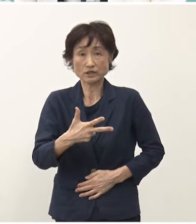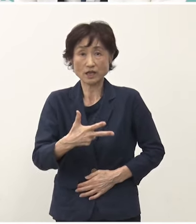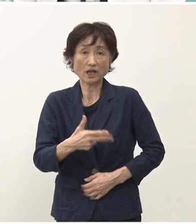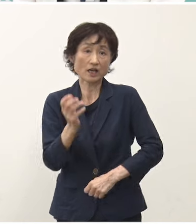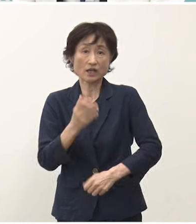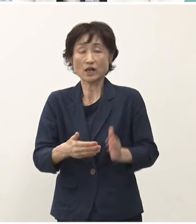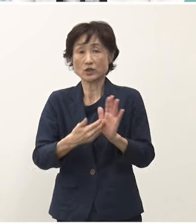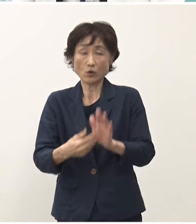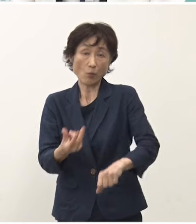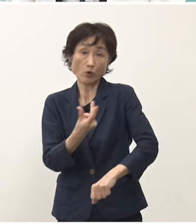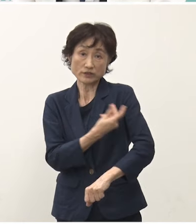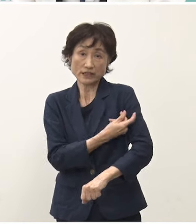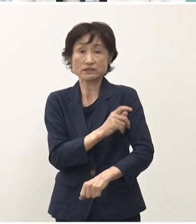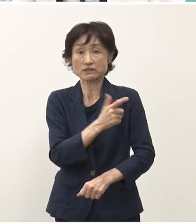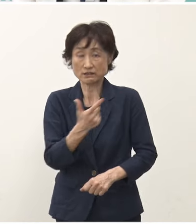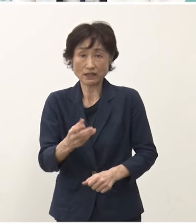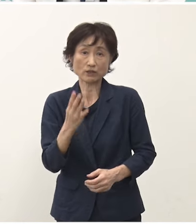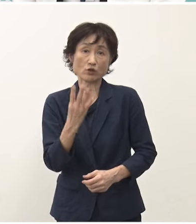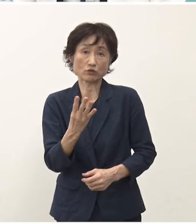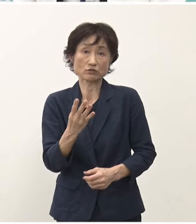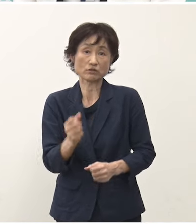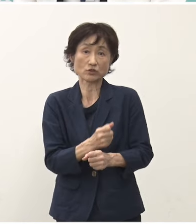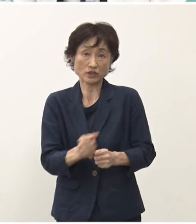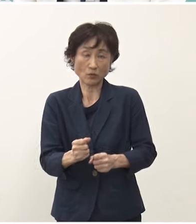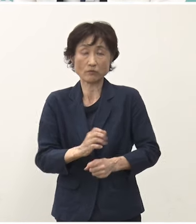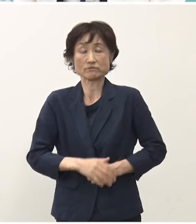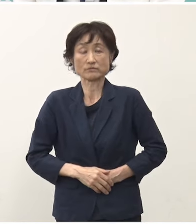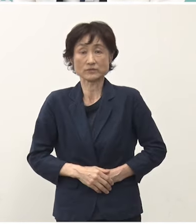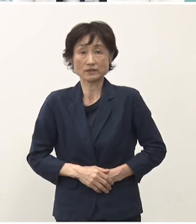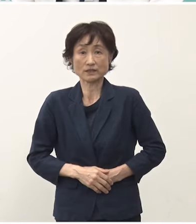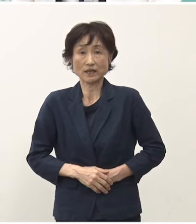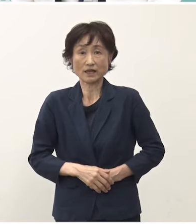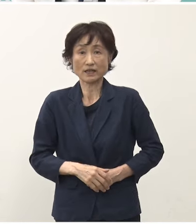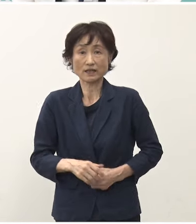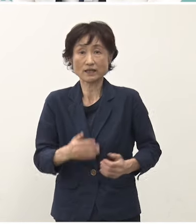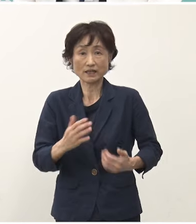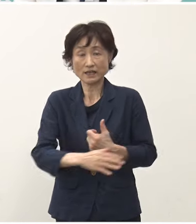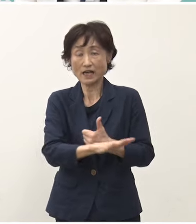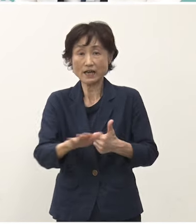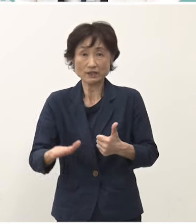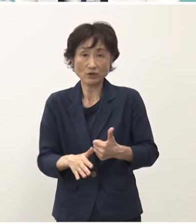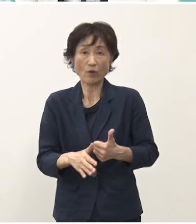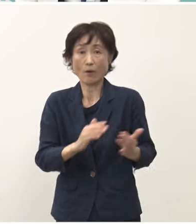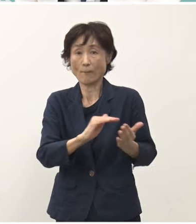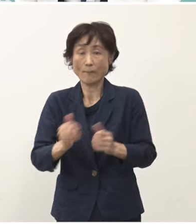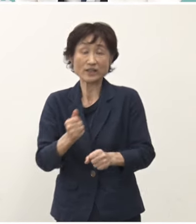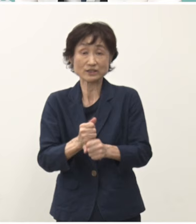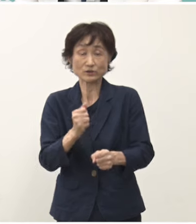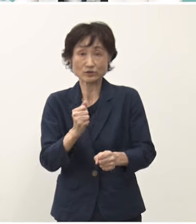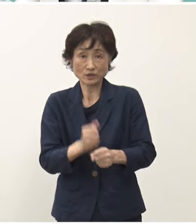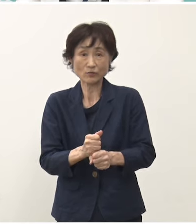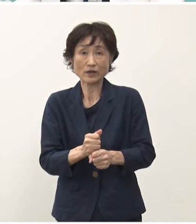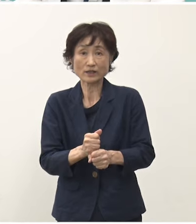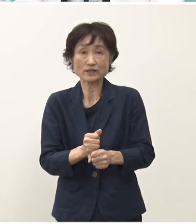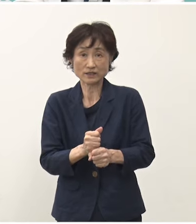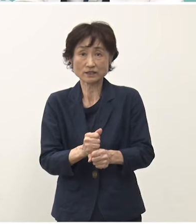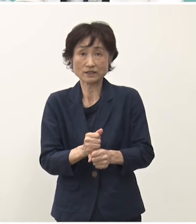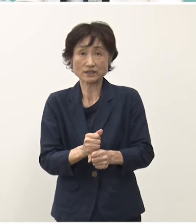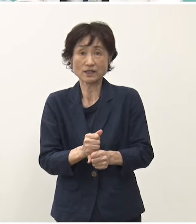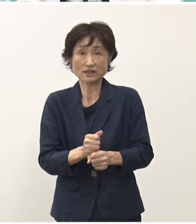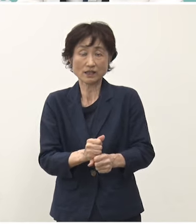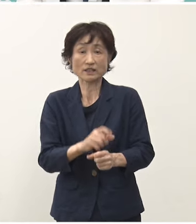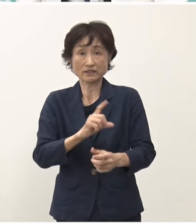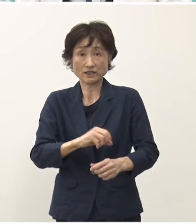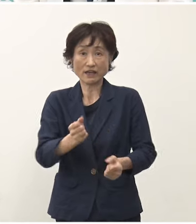など4事業環境街づくり分野は総エネルギー小エネルギー機器等助成やアブ地区